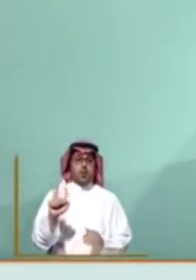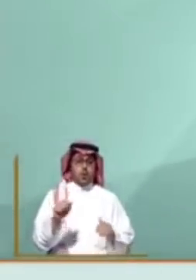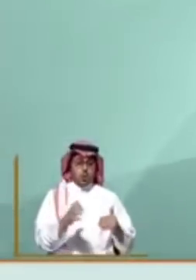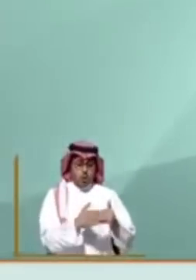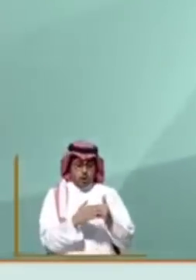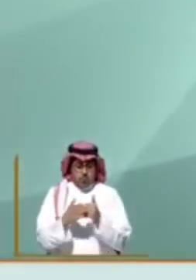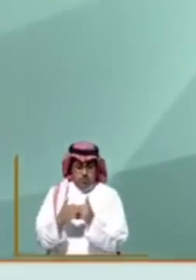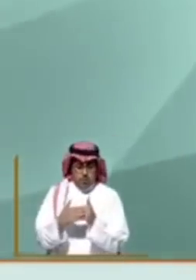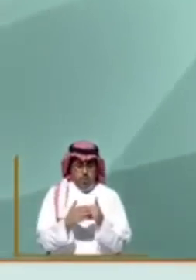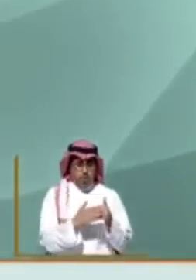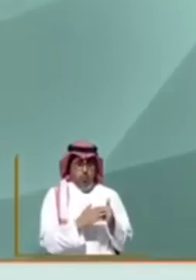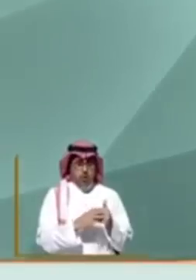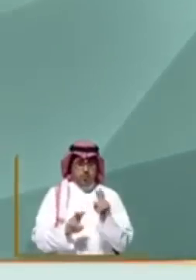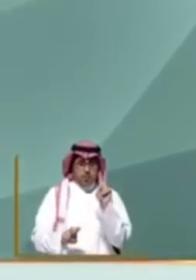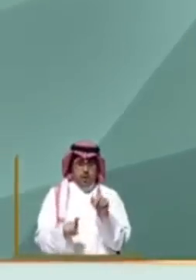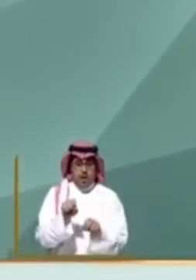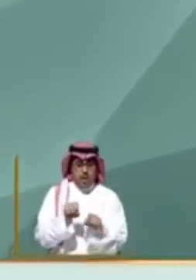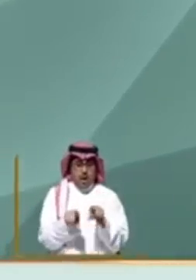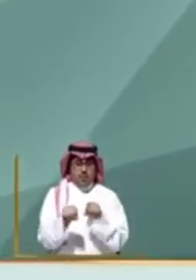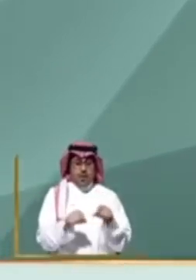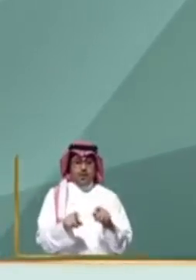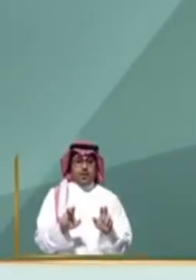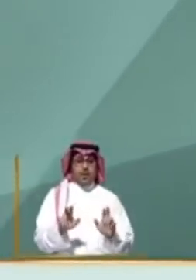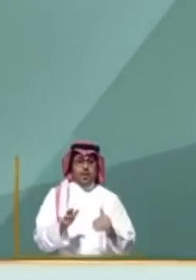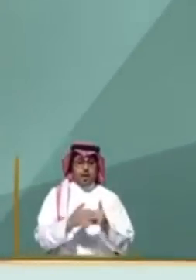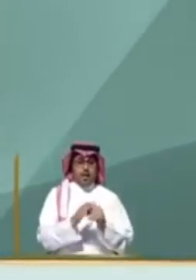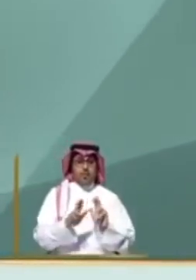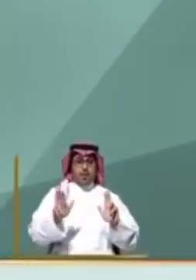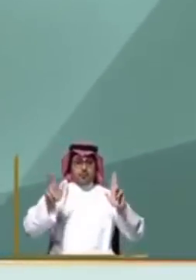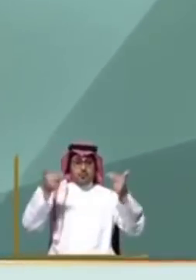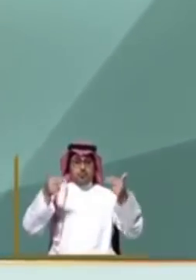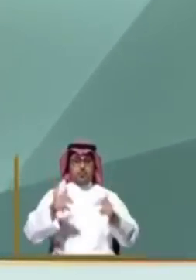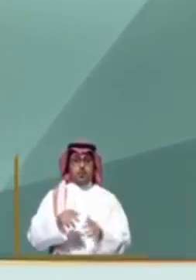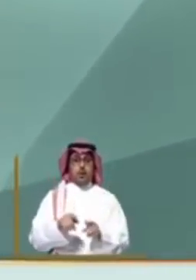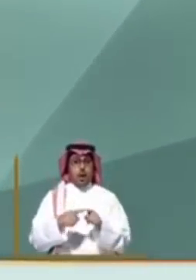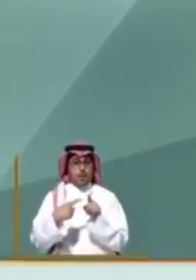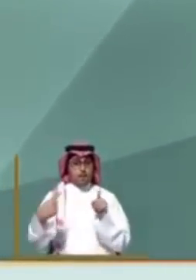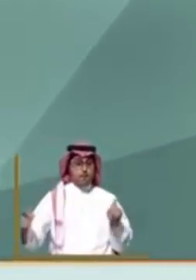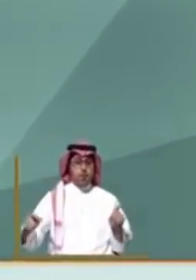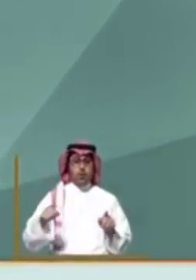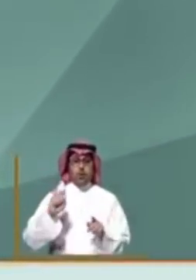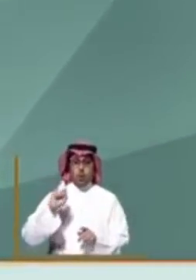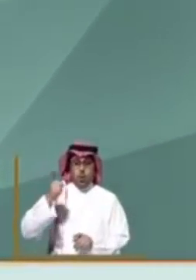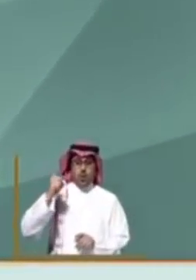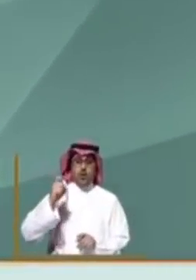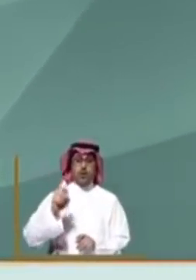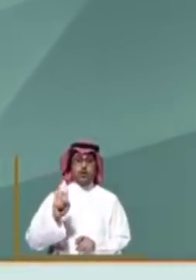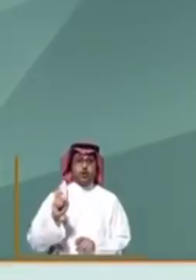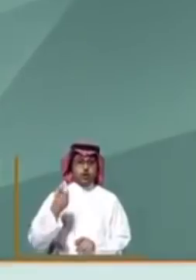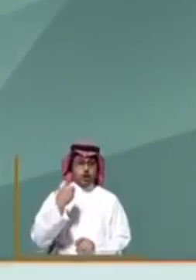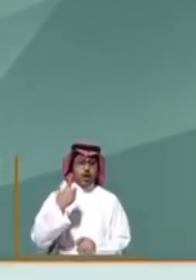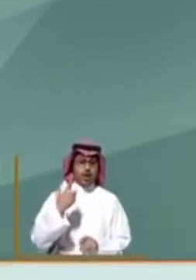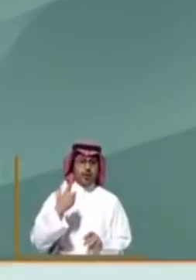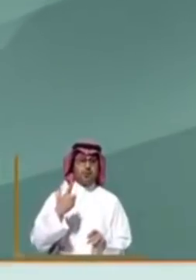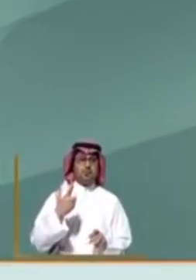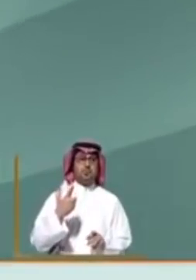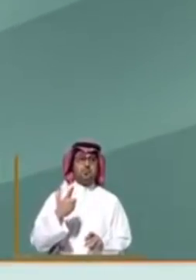الحالية لضمان تقديم خدماتها عن بعد، ومن ذلك صرف مستحقات ومعاشات شهر مايو لأكثر